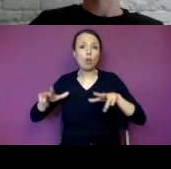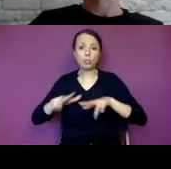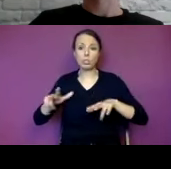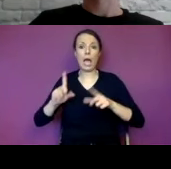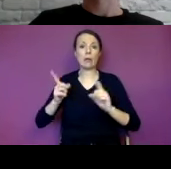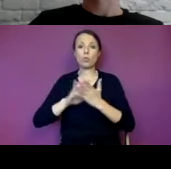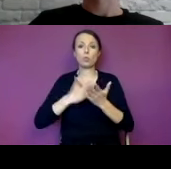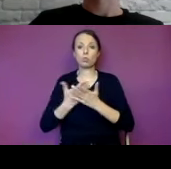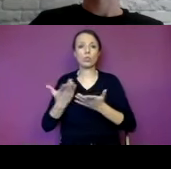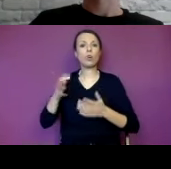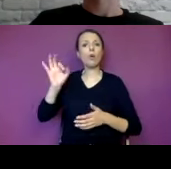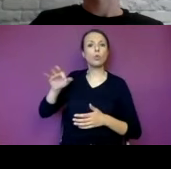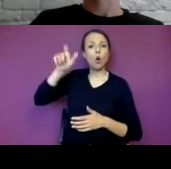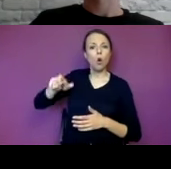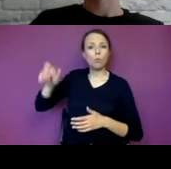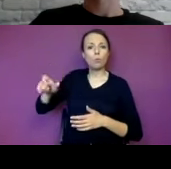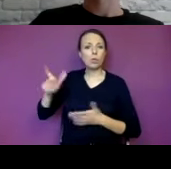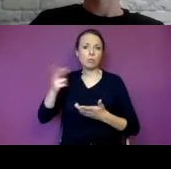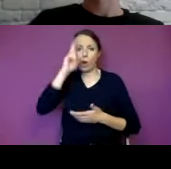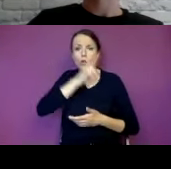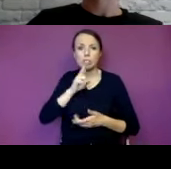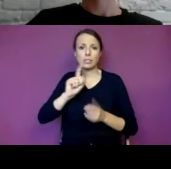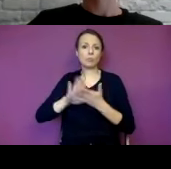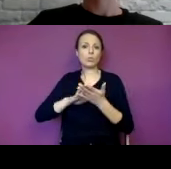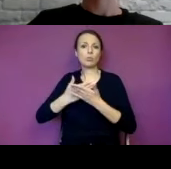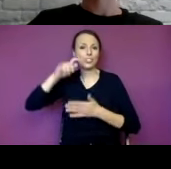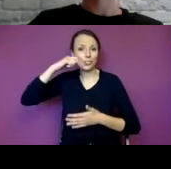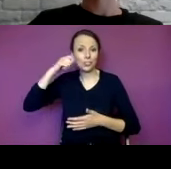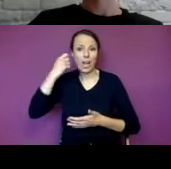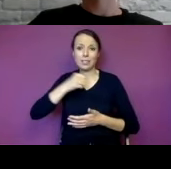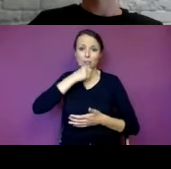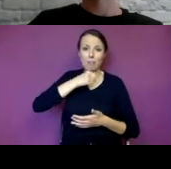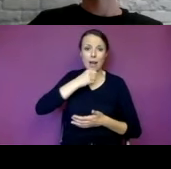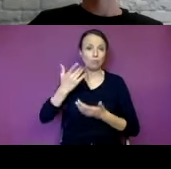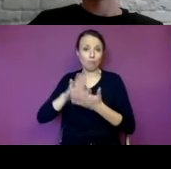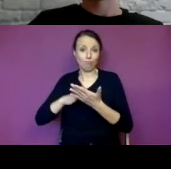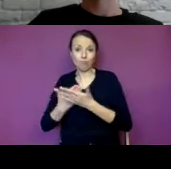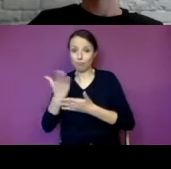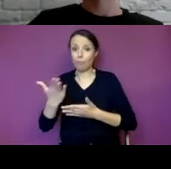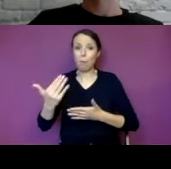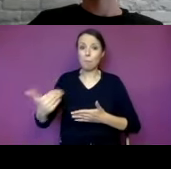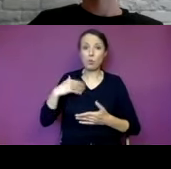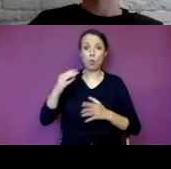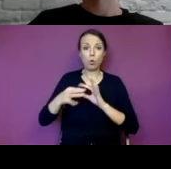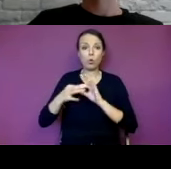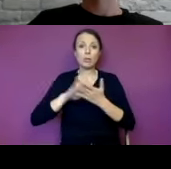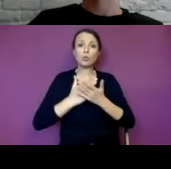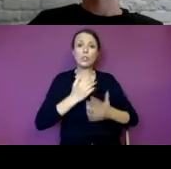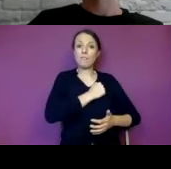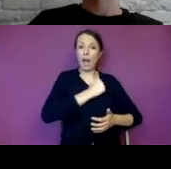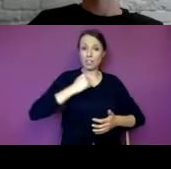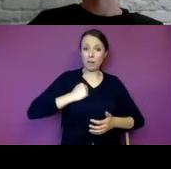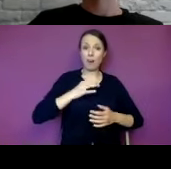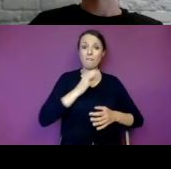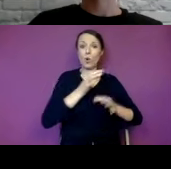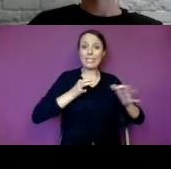czy wśród rodziców, czy wśród dziadków mają, tak? Jakby też historia demograficzna Warszawy jest taka, w której ulokowany jest Wieśland,